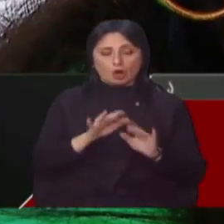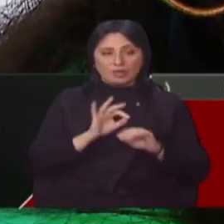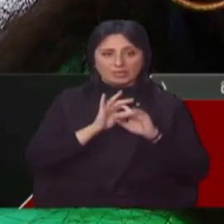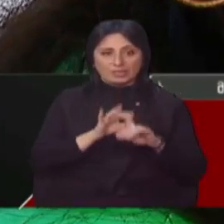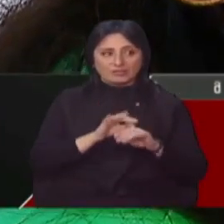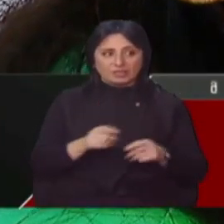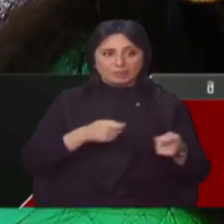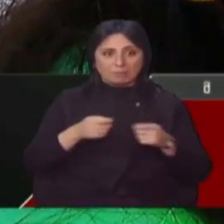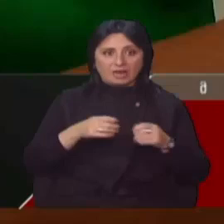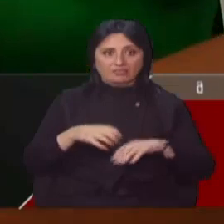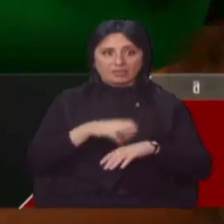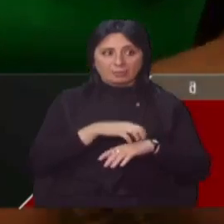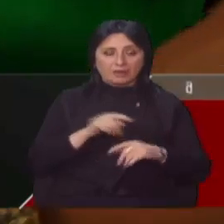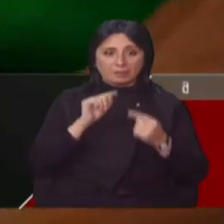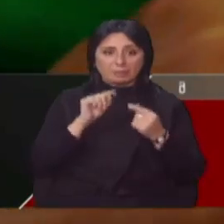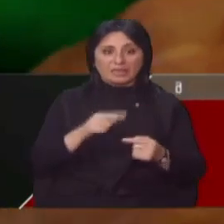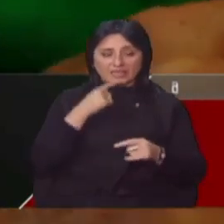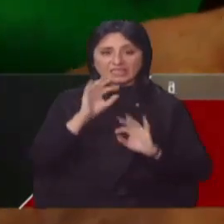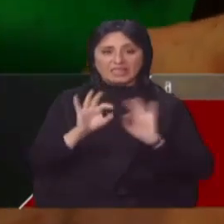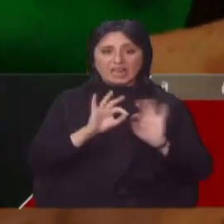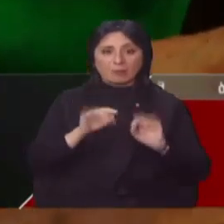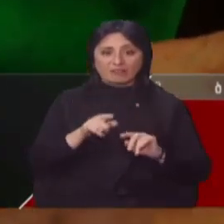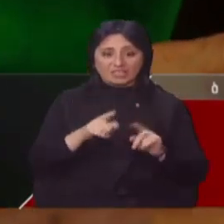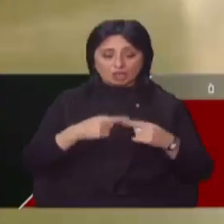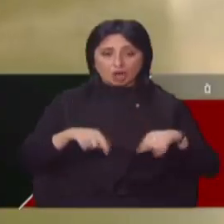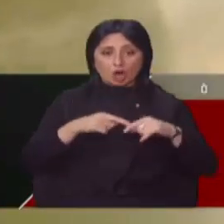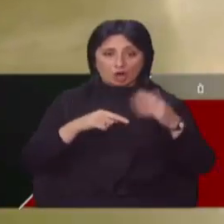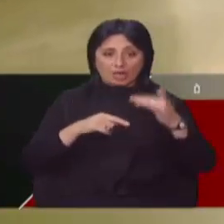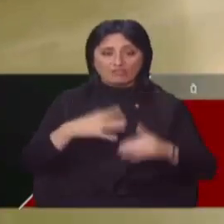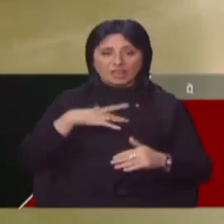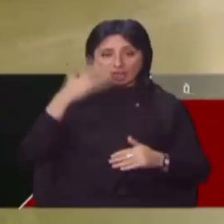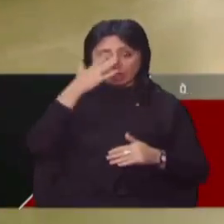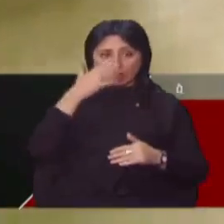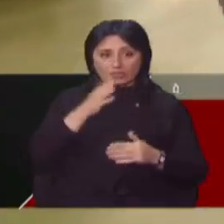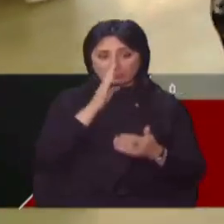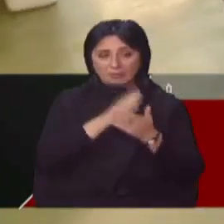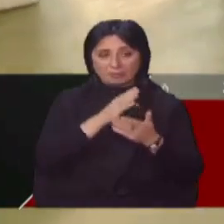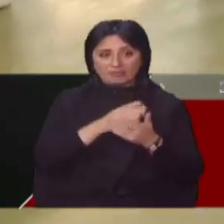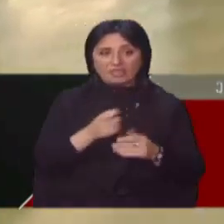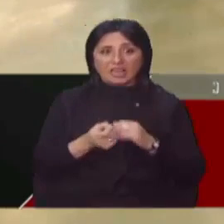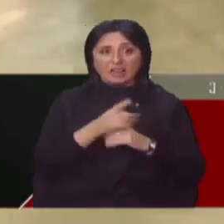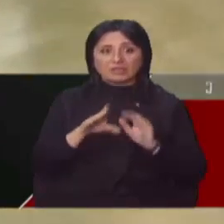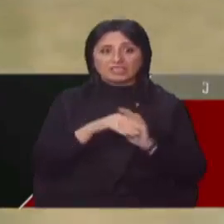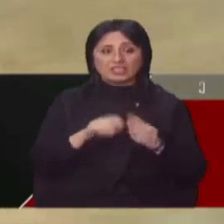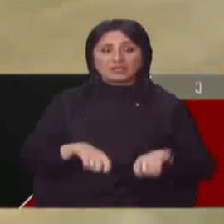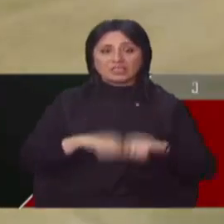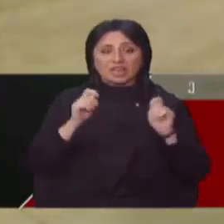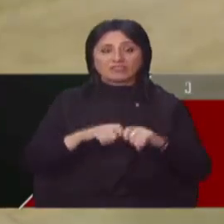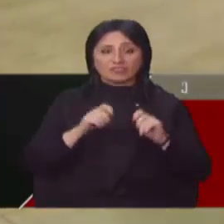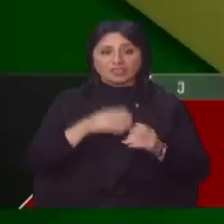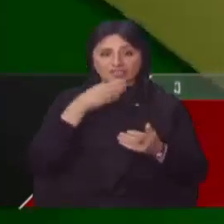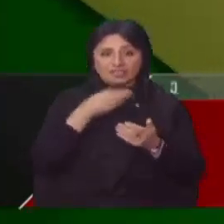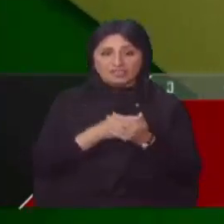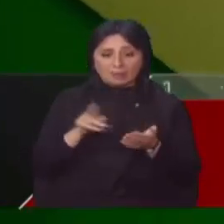ეწევა. მმართველი პარტია იმ პრეტენზიასაც გამოთქვამს, რომ ეს ორგანიზაციები ქართული ოცნების მიმართ გამოვლენილ საარჩევნო დარღვევებს